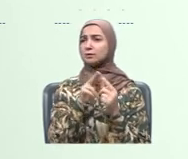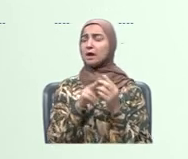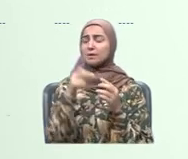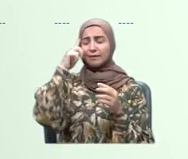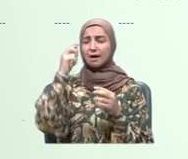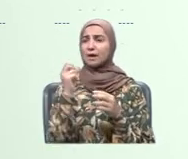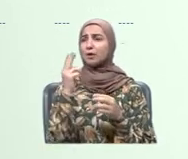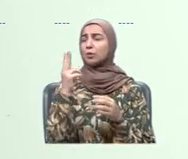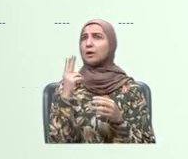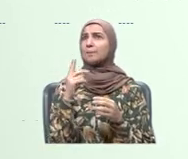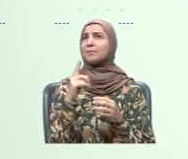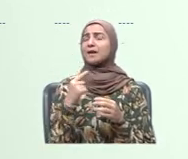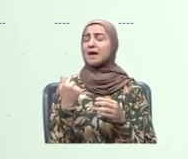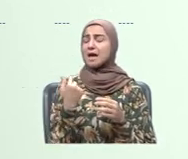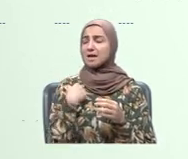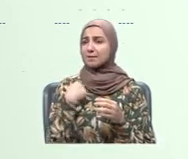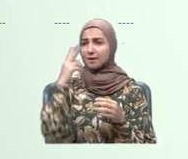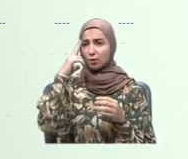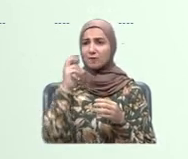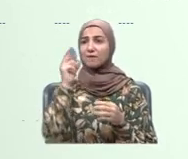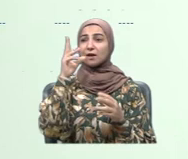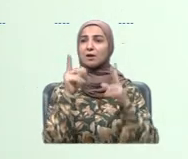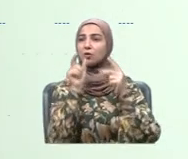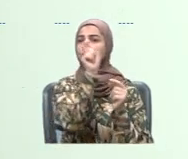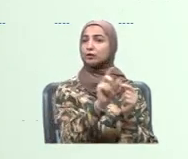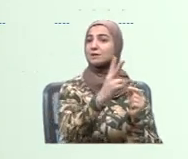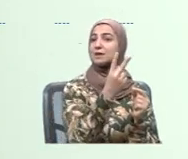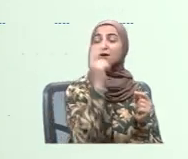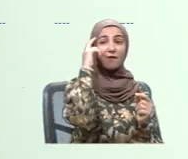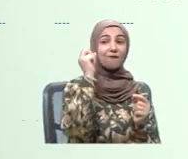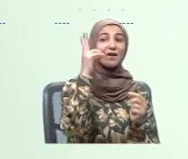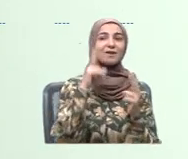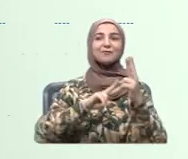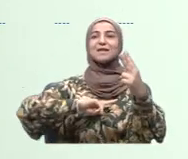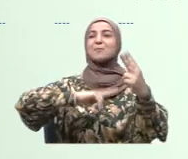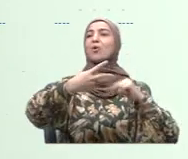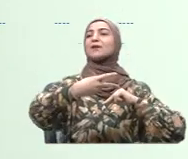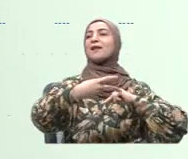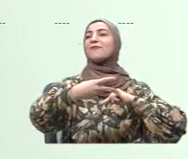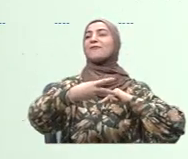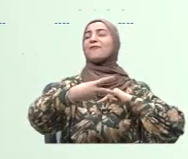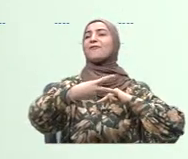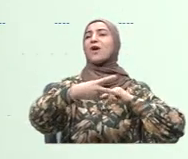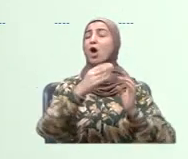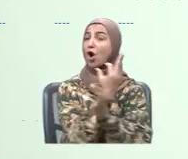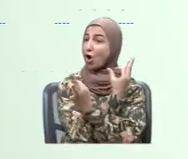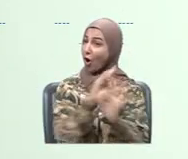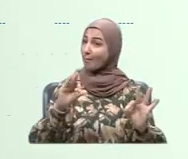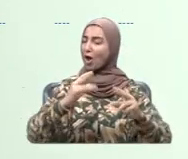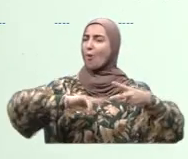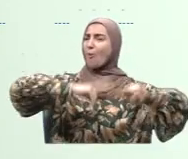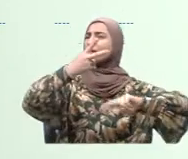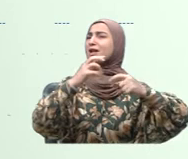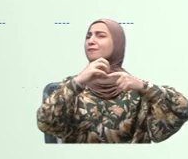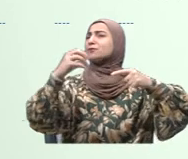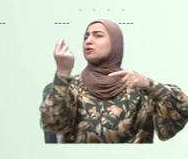برأي يخالف الرأي السابق إما كليا أو جزئيا، أما التعقيب